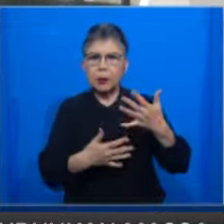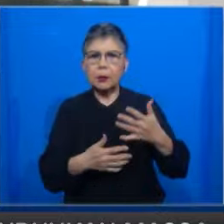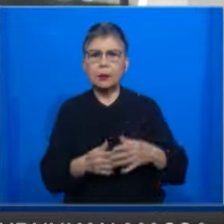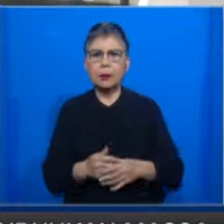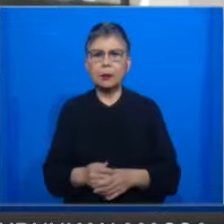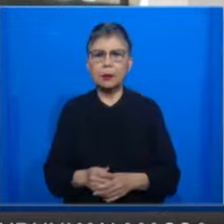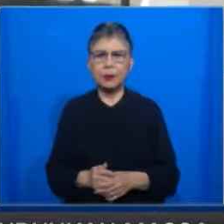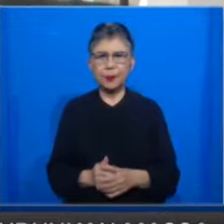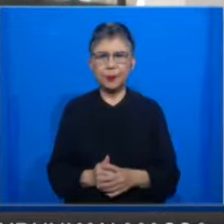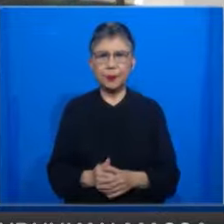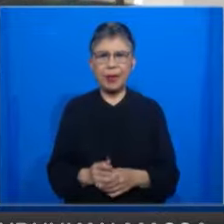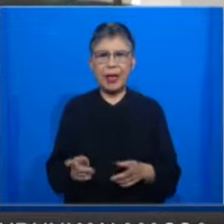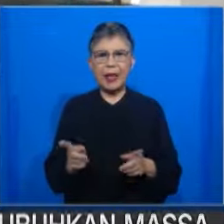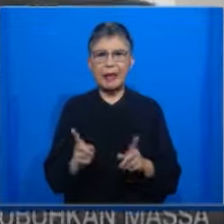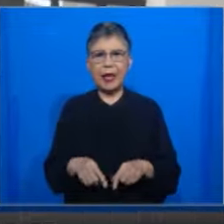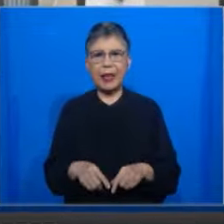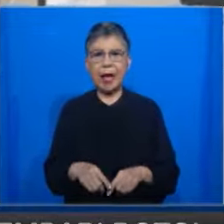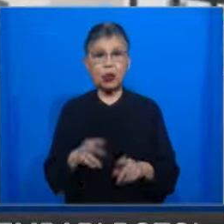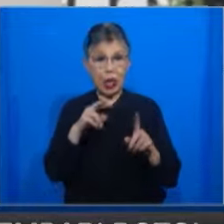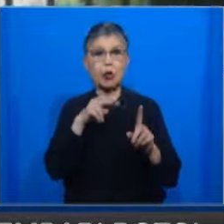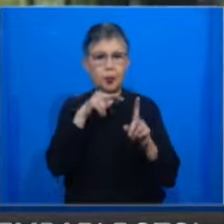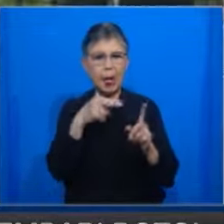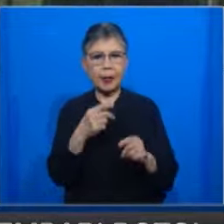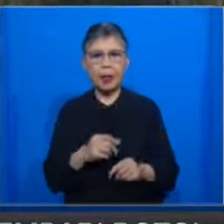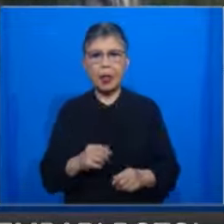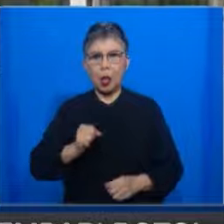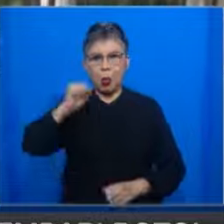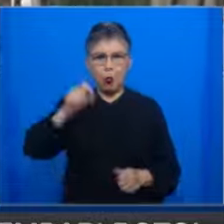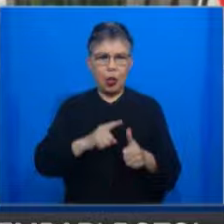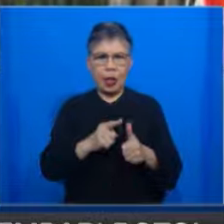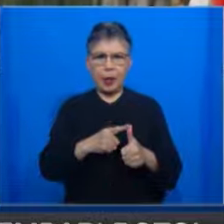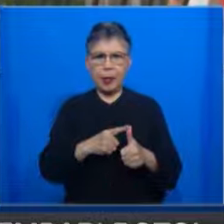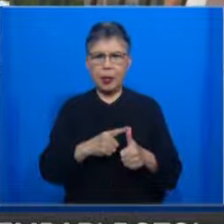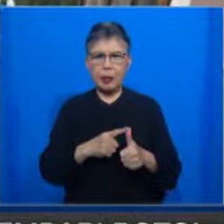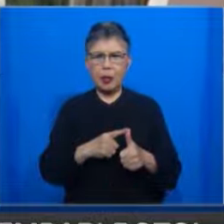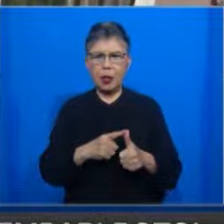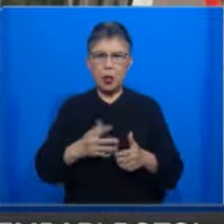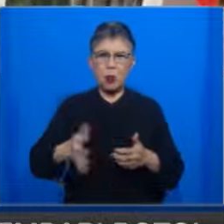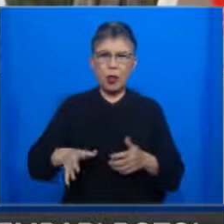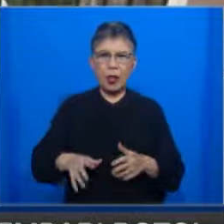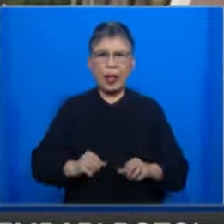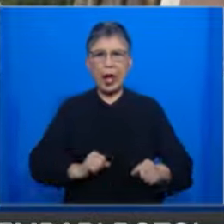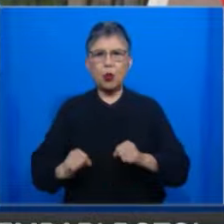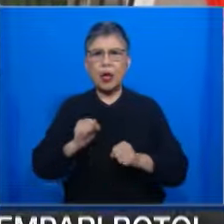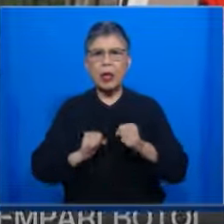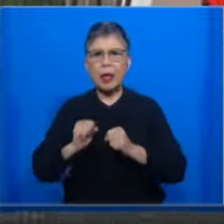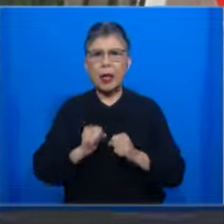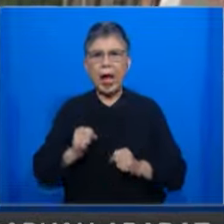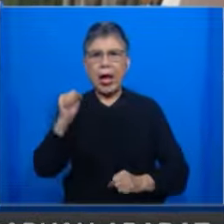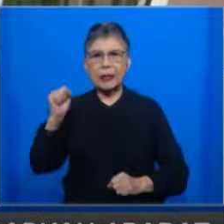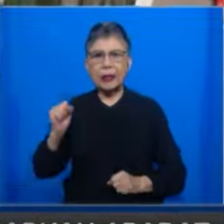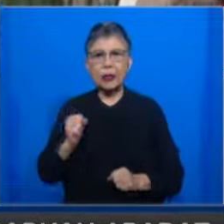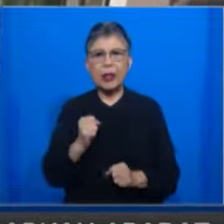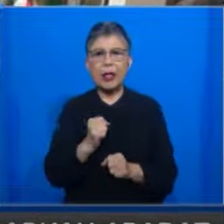memang menjadi perhatian dari para demonstran ini, mulai dari adanya kemungkinan ataupun dilakukannya aksi oligarki